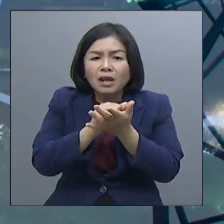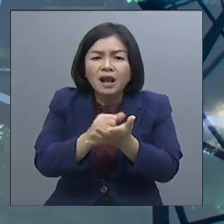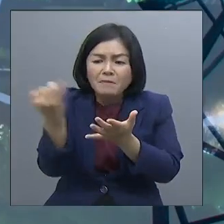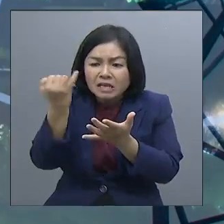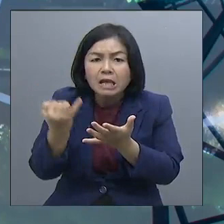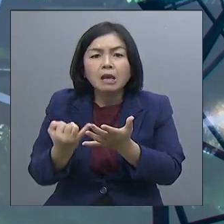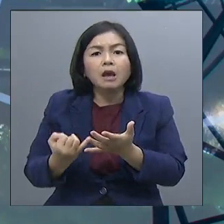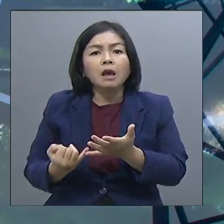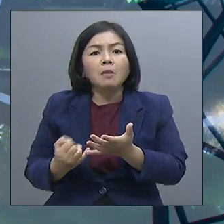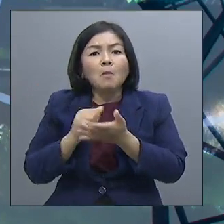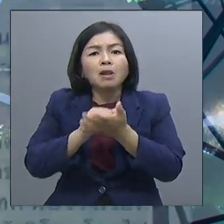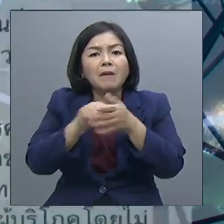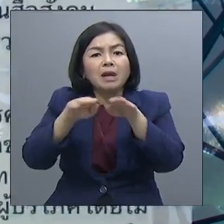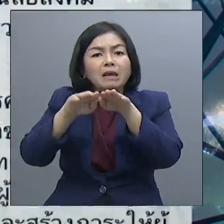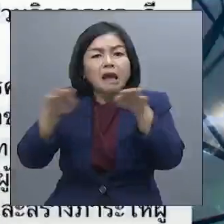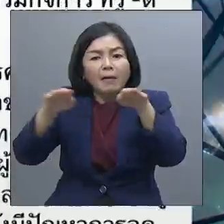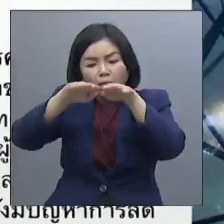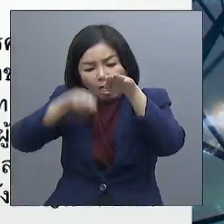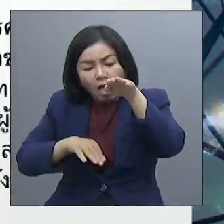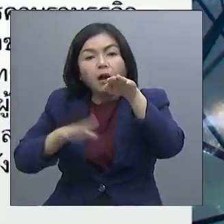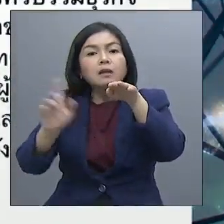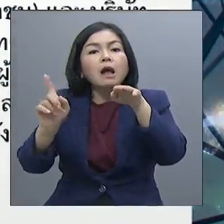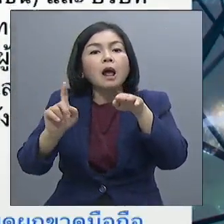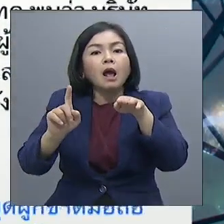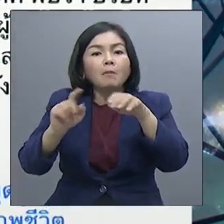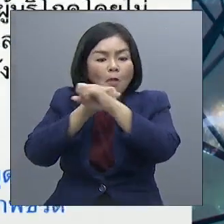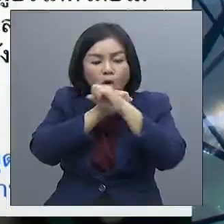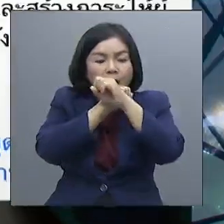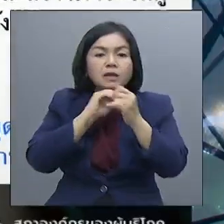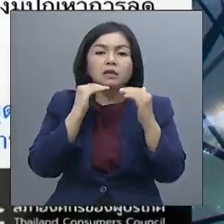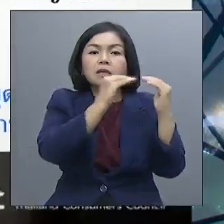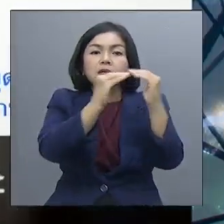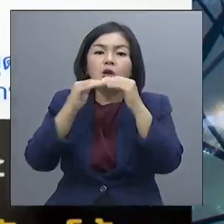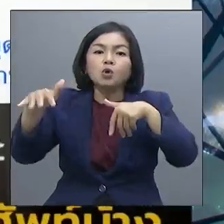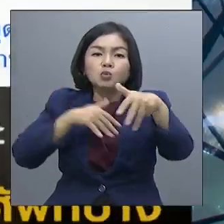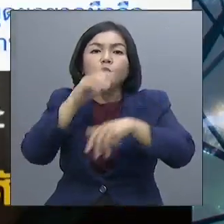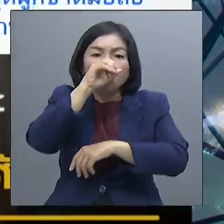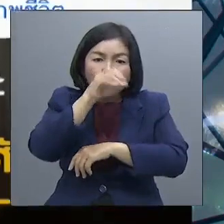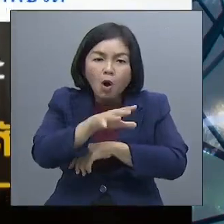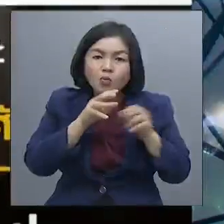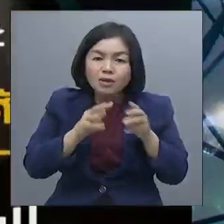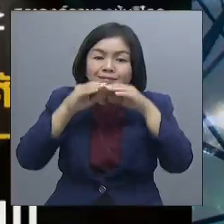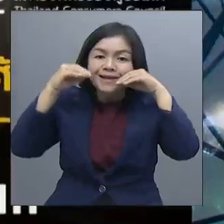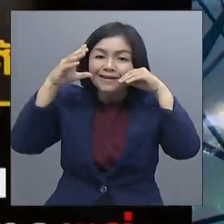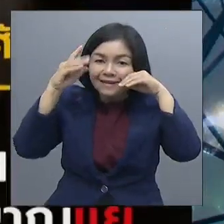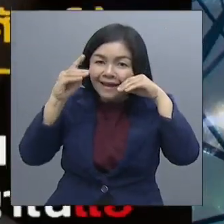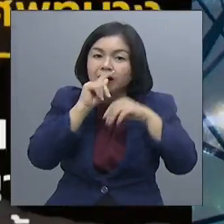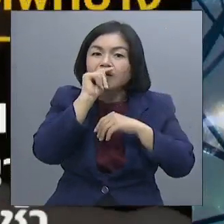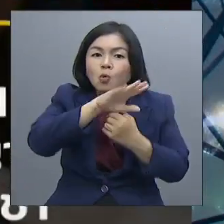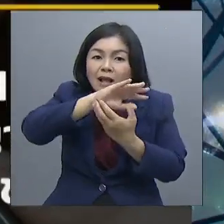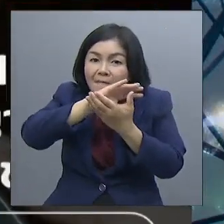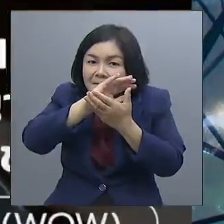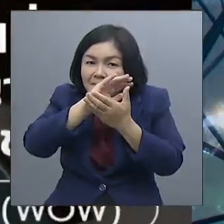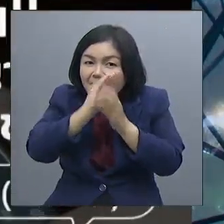ภาพแย่ลงแต่สภาองค์กรผู้บริโภคซึ่งขับเคลื่อนเรื่องนี้ก็ยืนยันว่าการควบรวมยังทำให้เกิดการเปลี่ยนแปลง